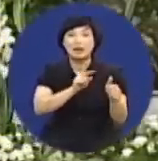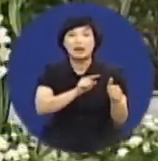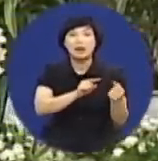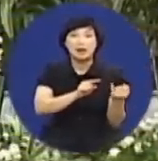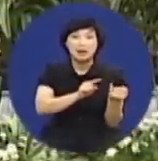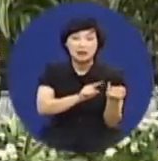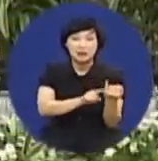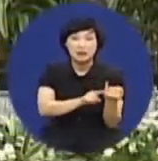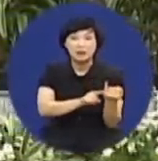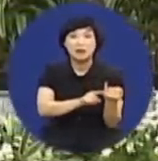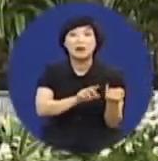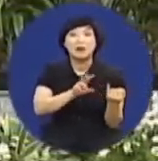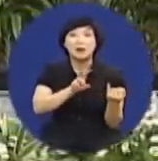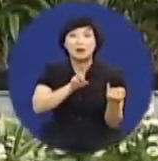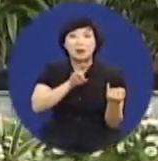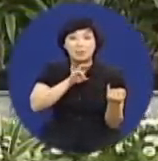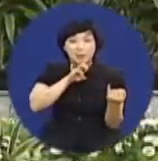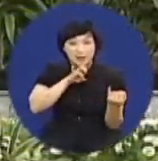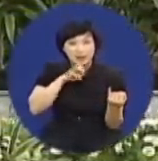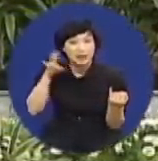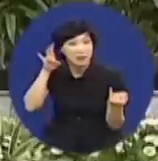マルタとマリア、